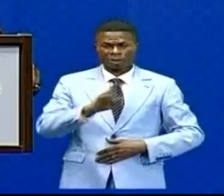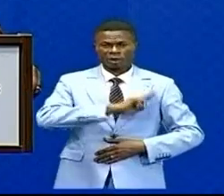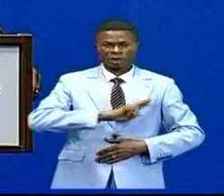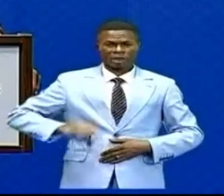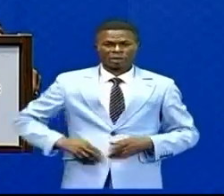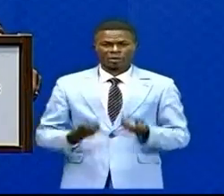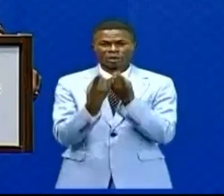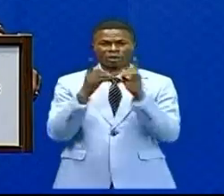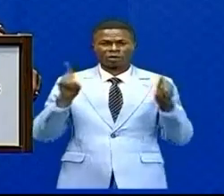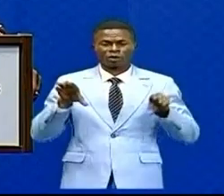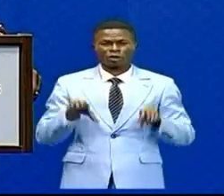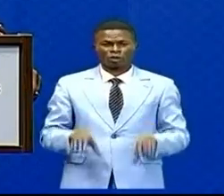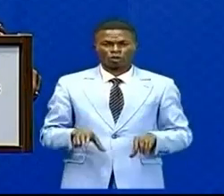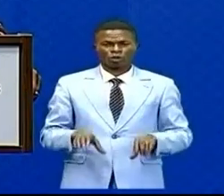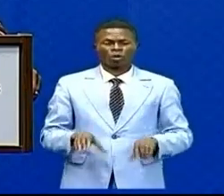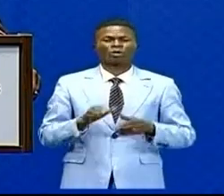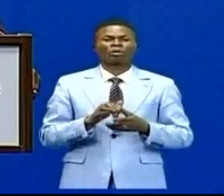Congo.